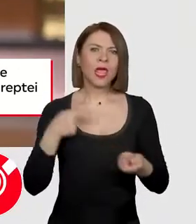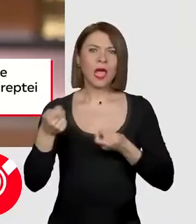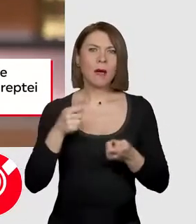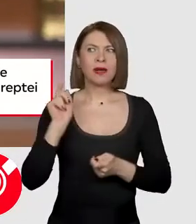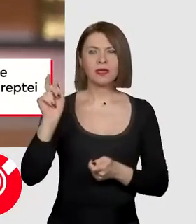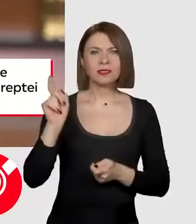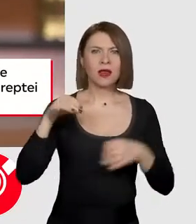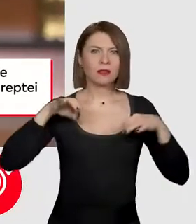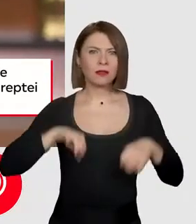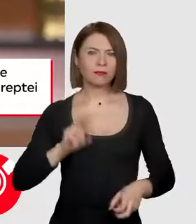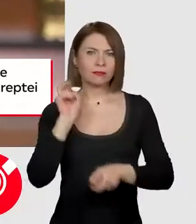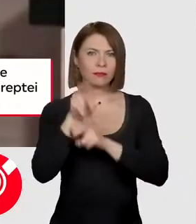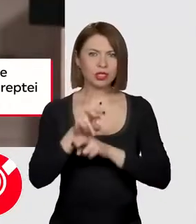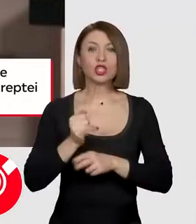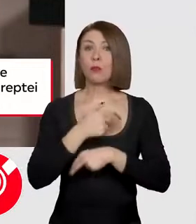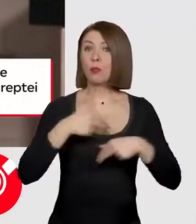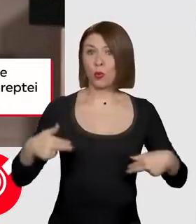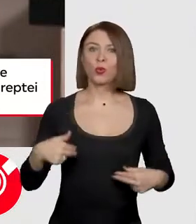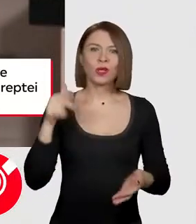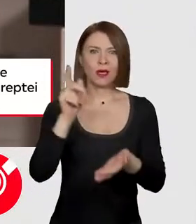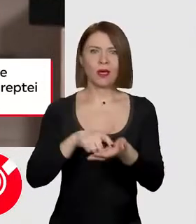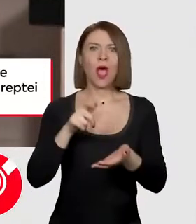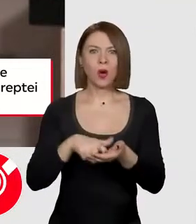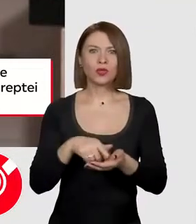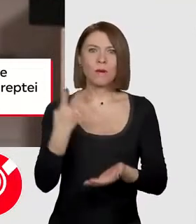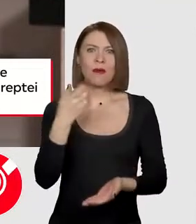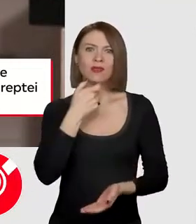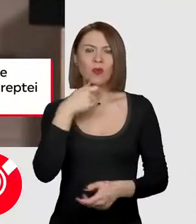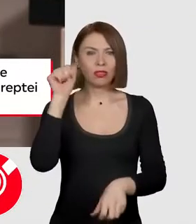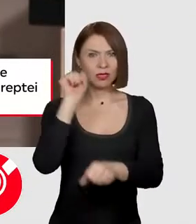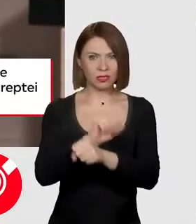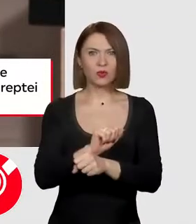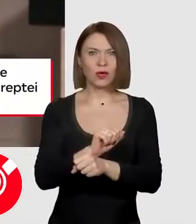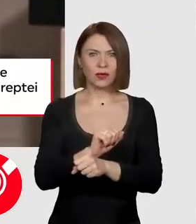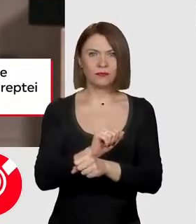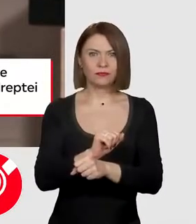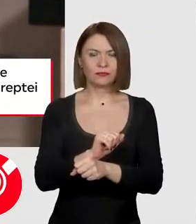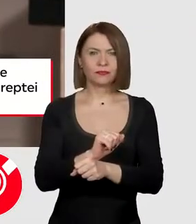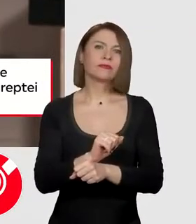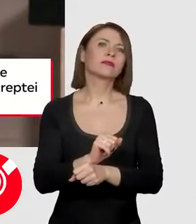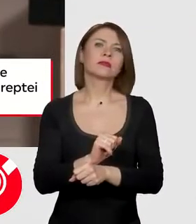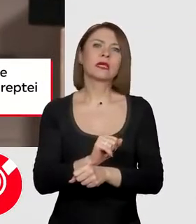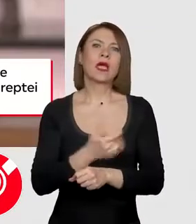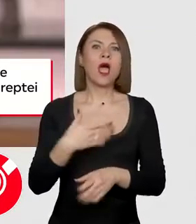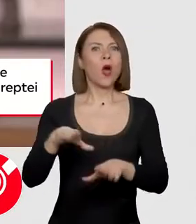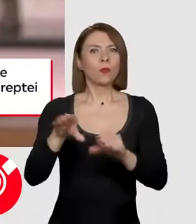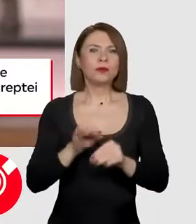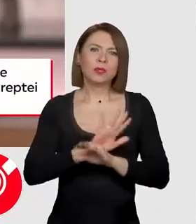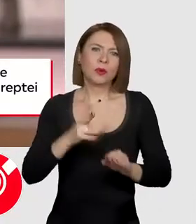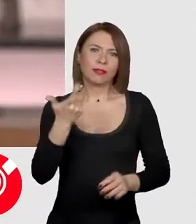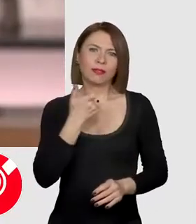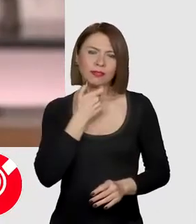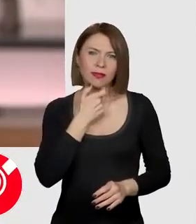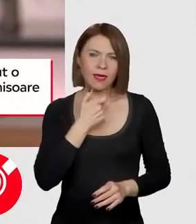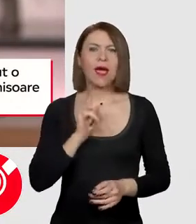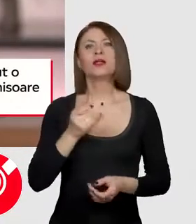sale prezidențiale, iar procurorii au cerut 4 ani de închisoare cu executare, au obținut numai 3,